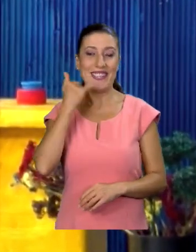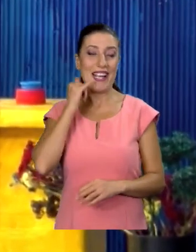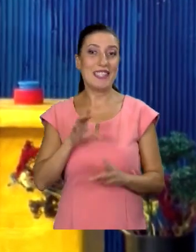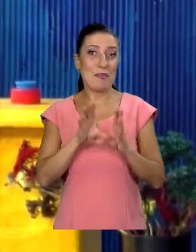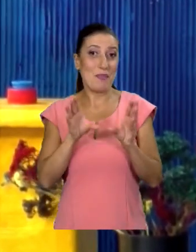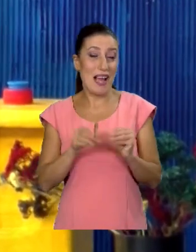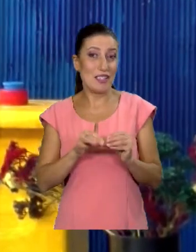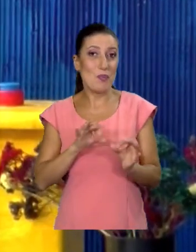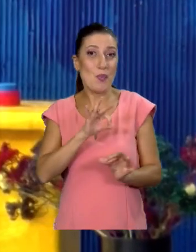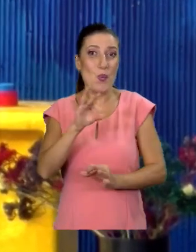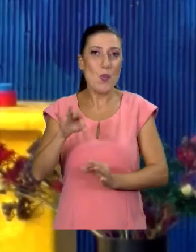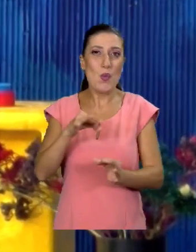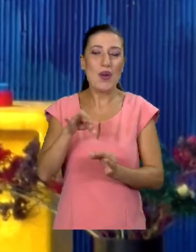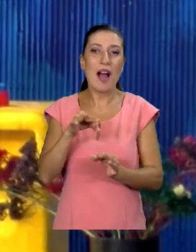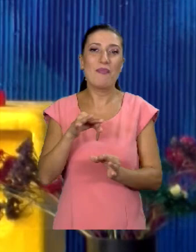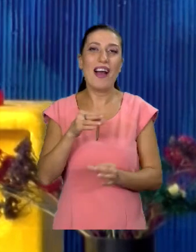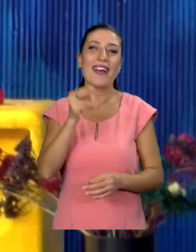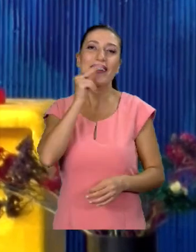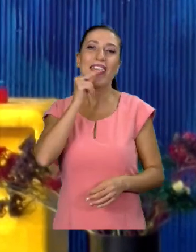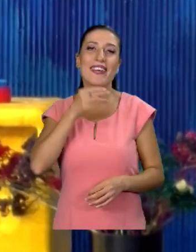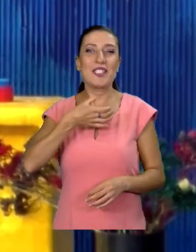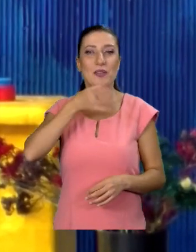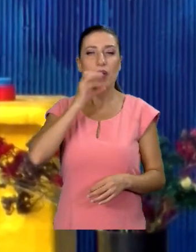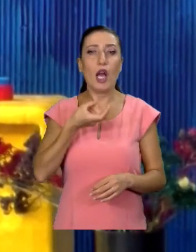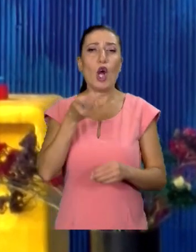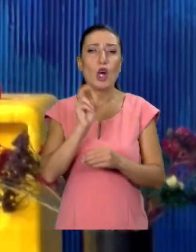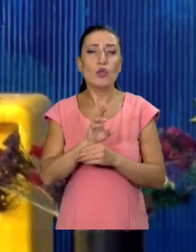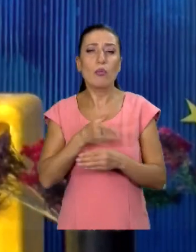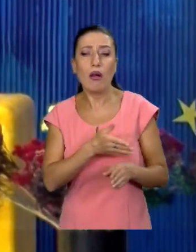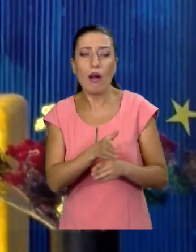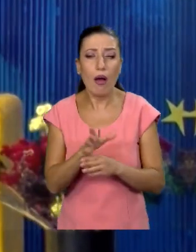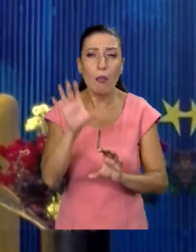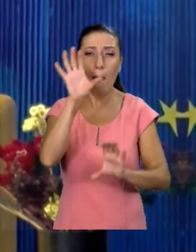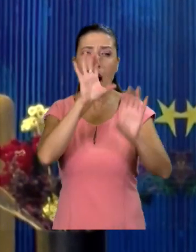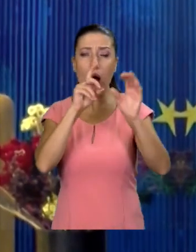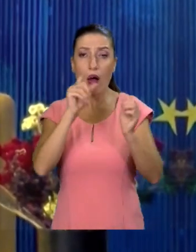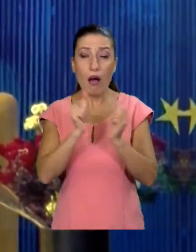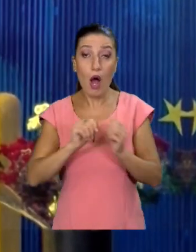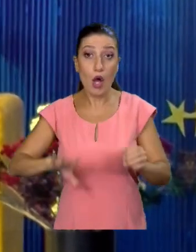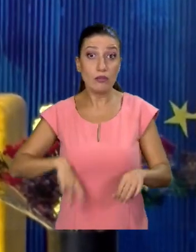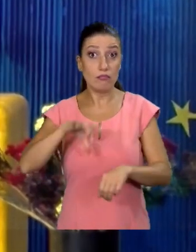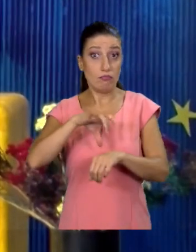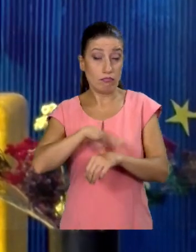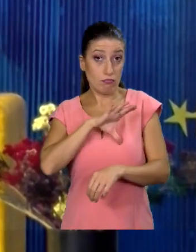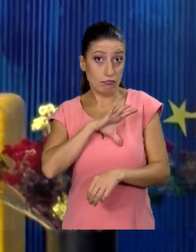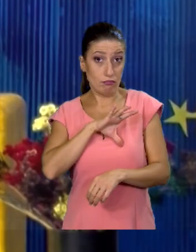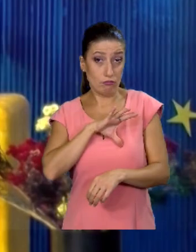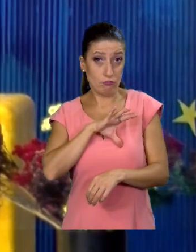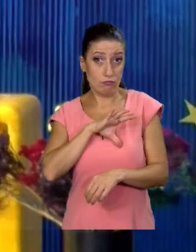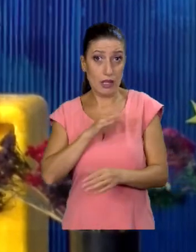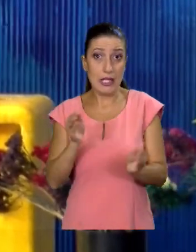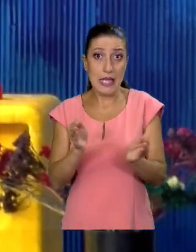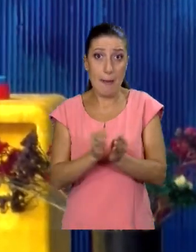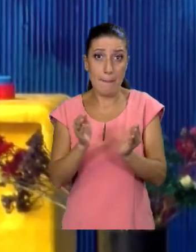het, murabaiov teihă mi, ba, gnum e marahughi meci, mechel testume vor in caită, vele, cementi